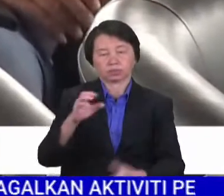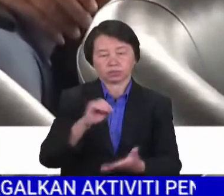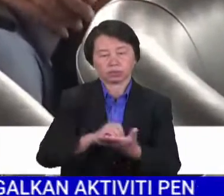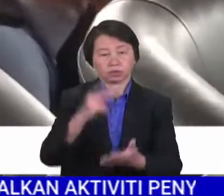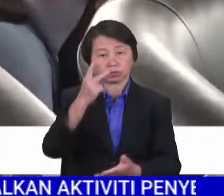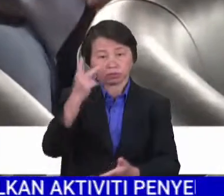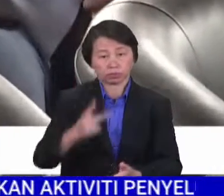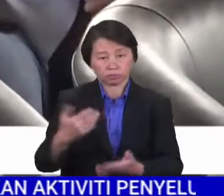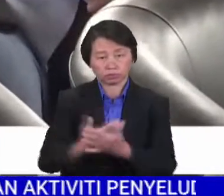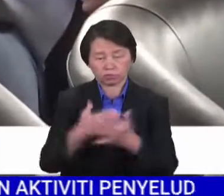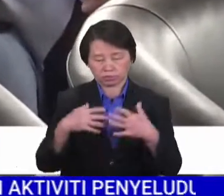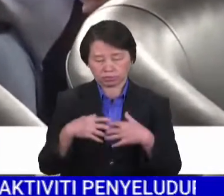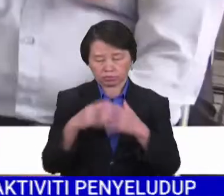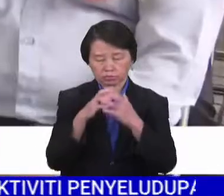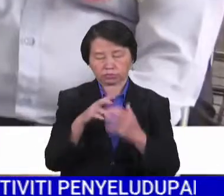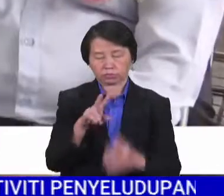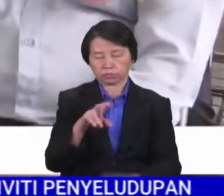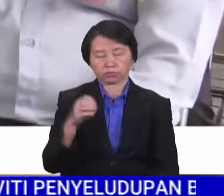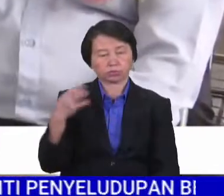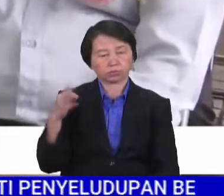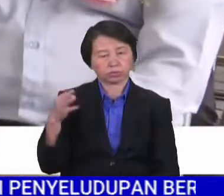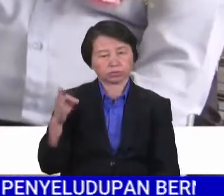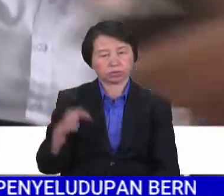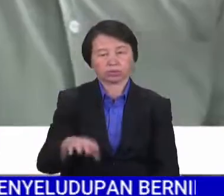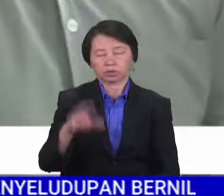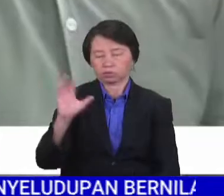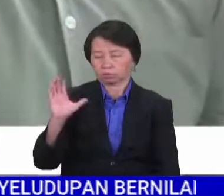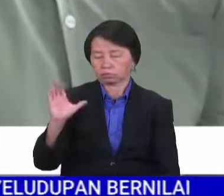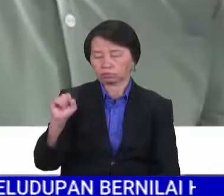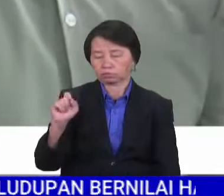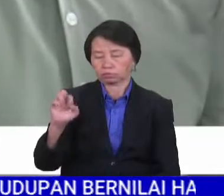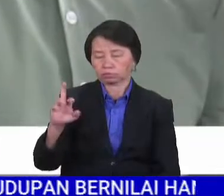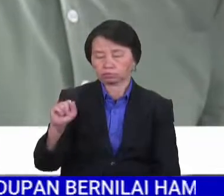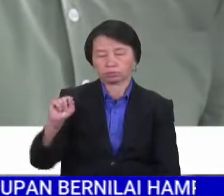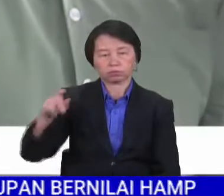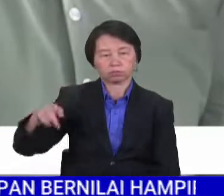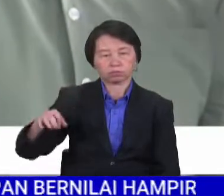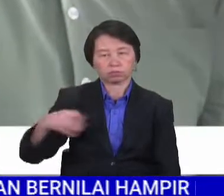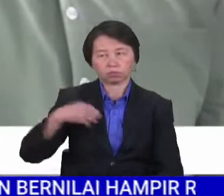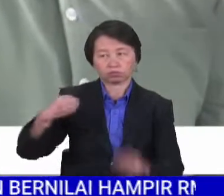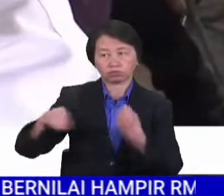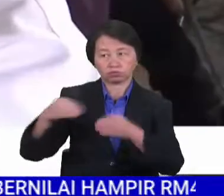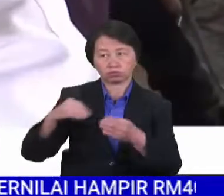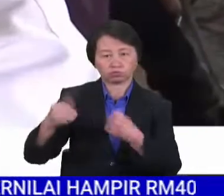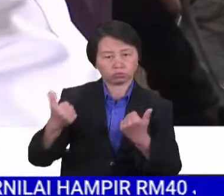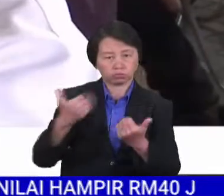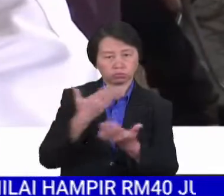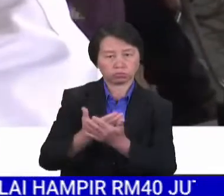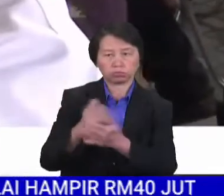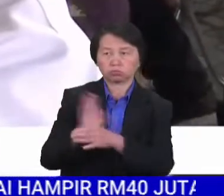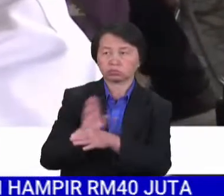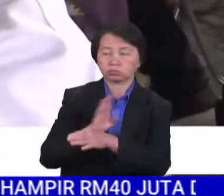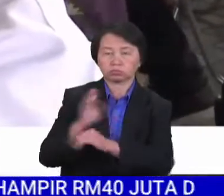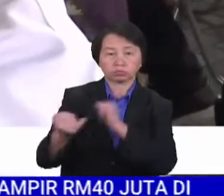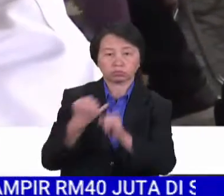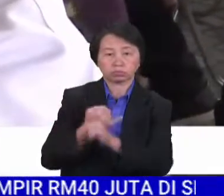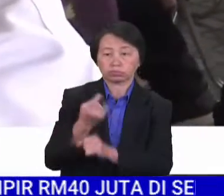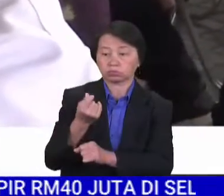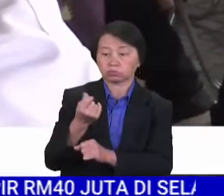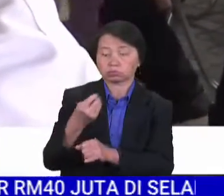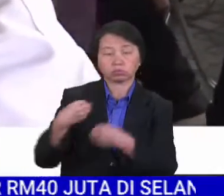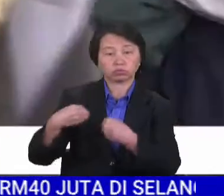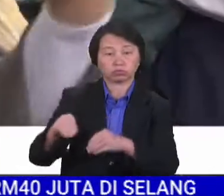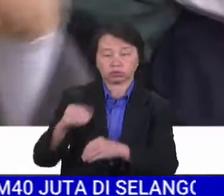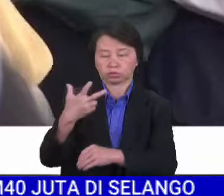meskipun baru diduga Oke sejak dulu 19100 pistol baja mendapatkan pasokan Kukuh tiga pegangan antarabangsa dengan nilai jualan